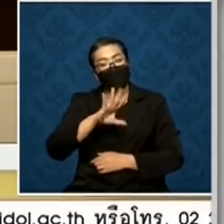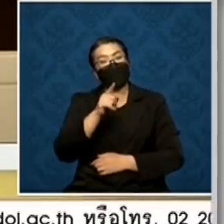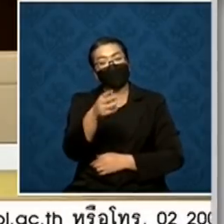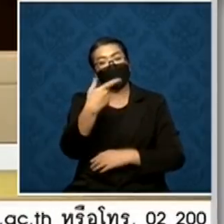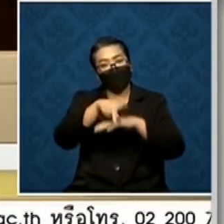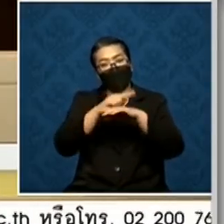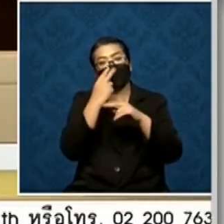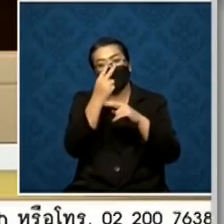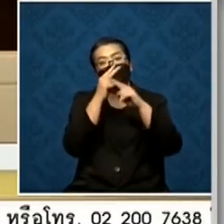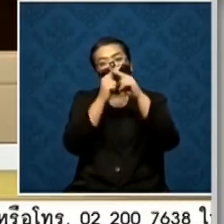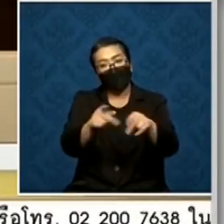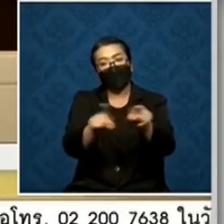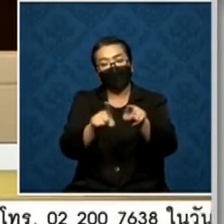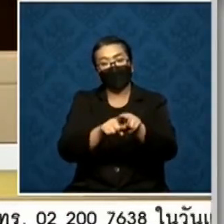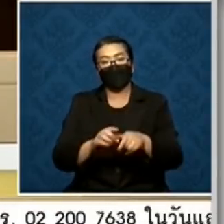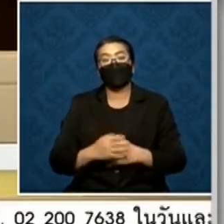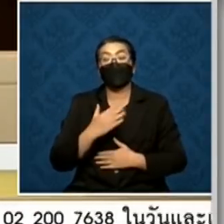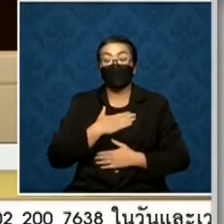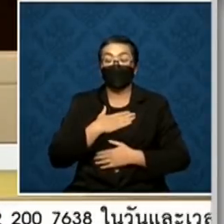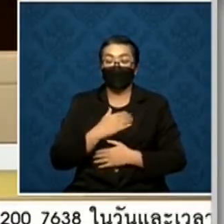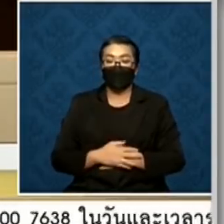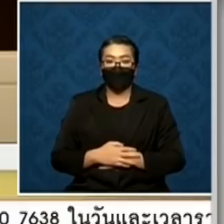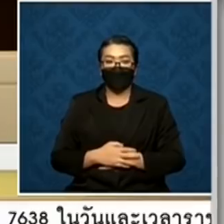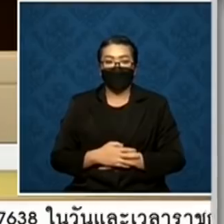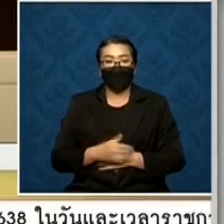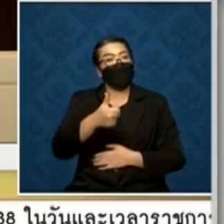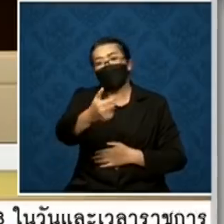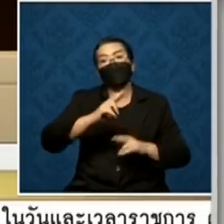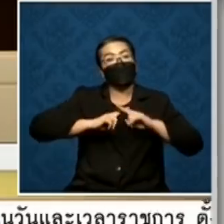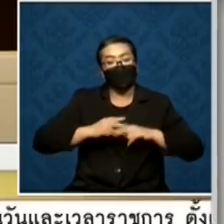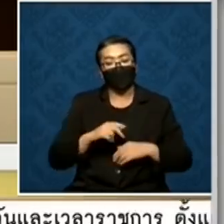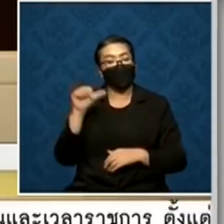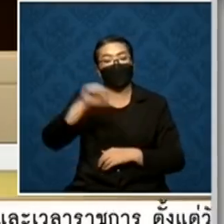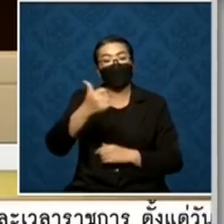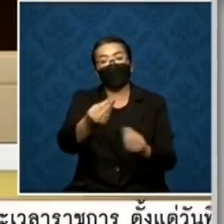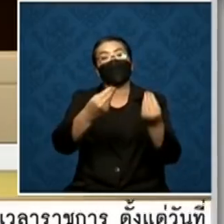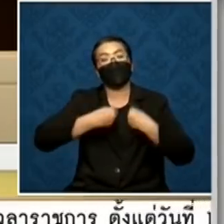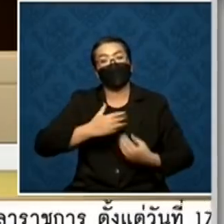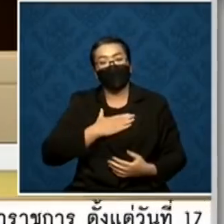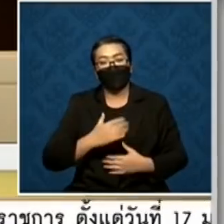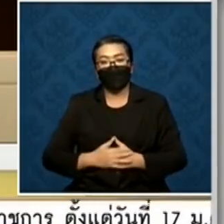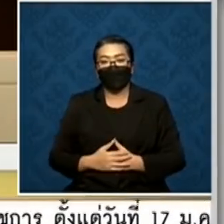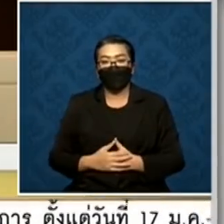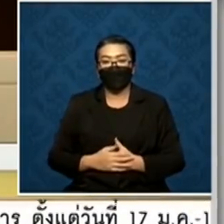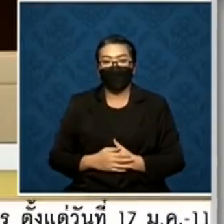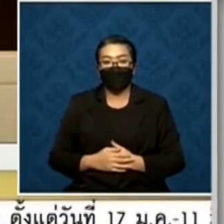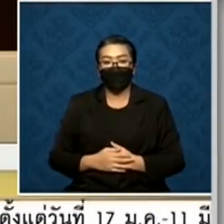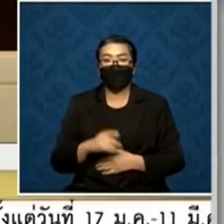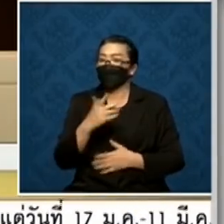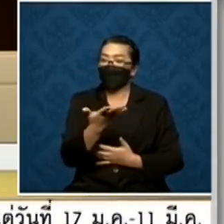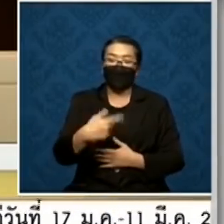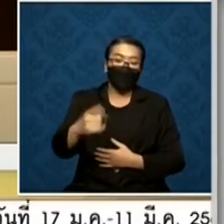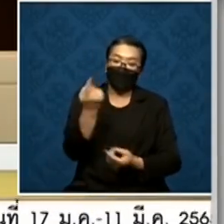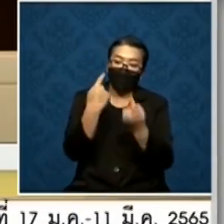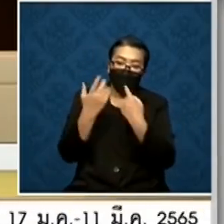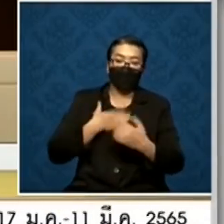รื่องนี้เมื่อไม่มีความเห็นขัดแย้งกันก็ถือว่าให้ความเห็นชอบก็ไม่ต้องมาติไม่ต้องไปนับคะแนนครับแต่วันนั้นเนี่ย